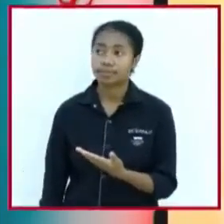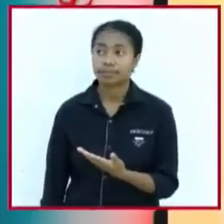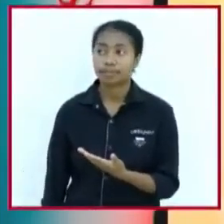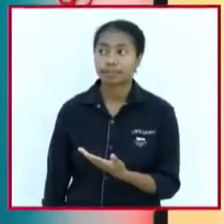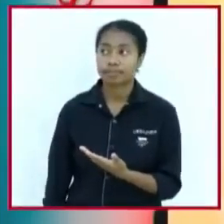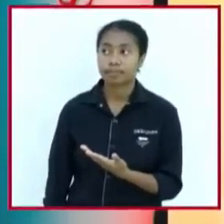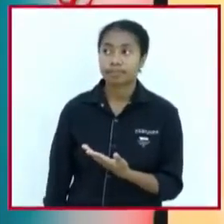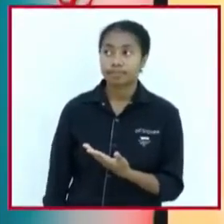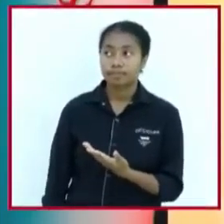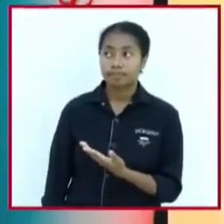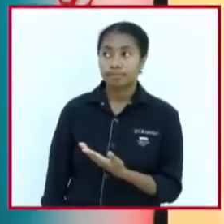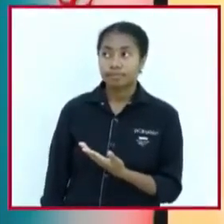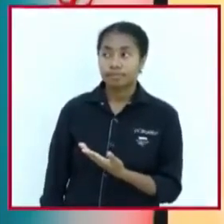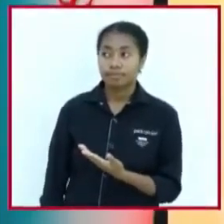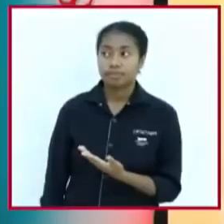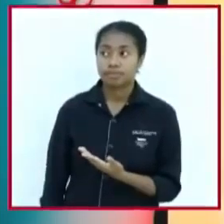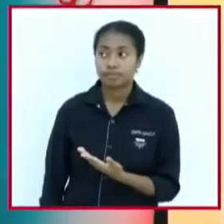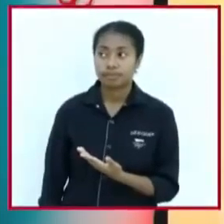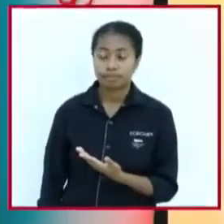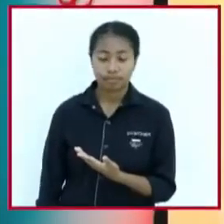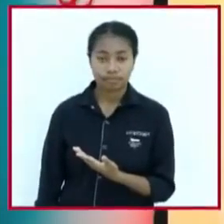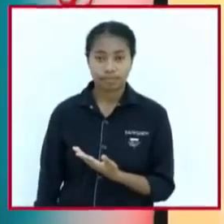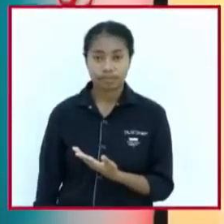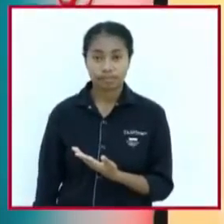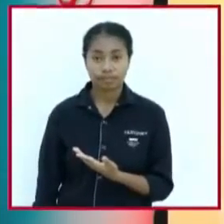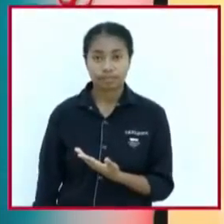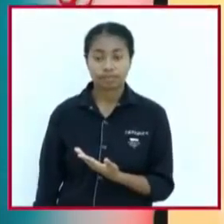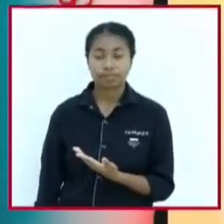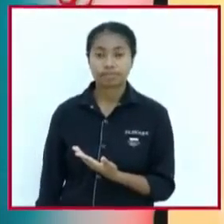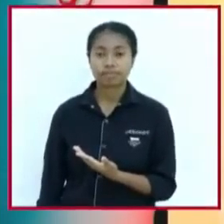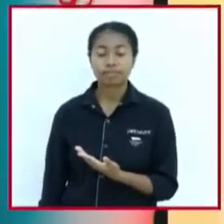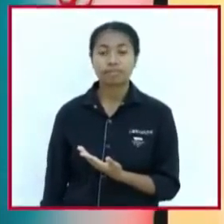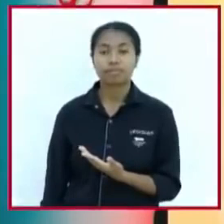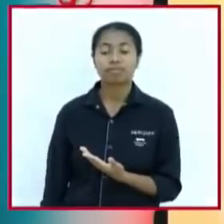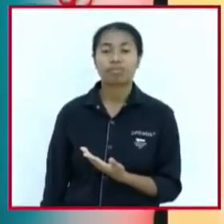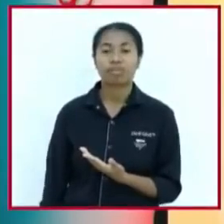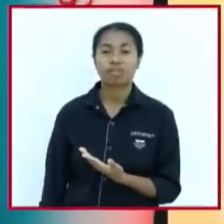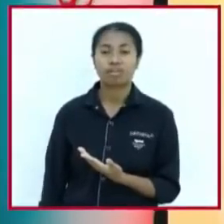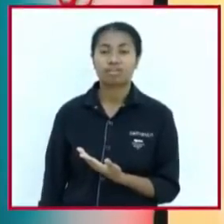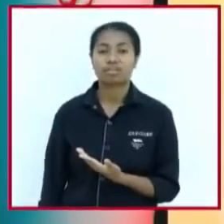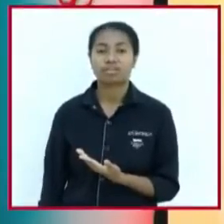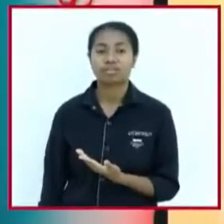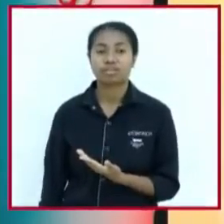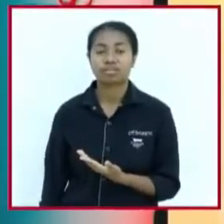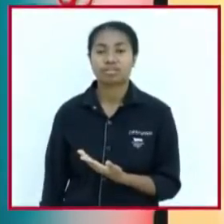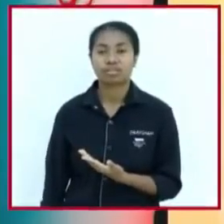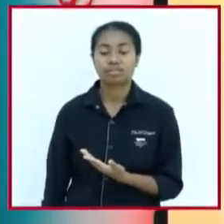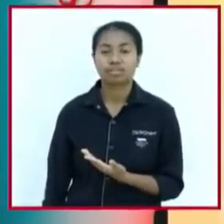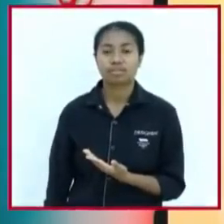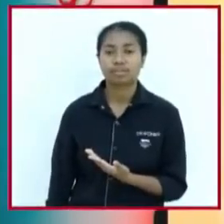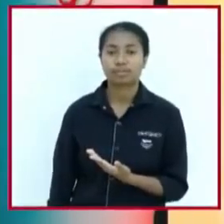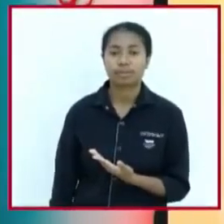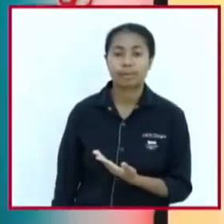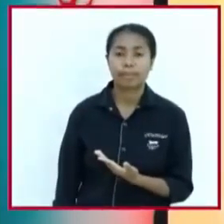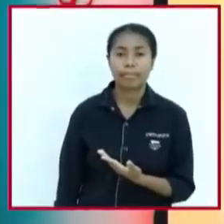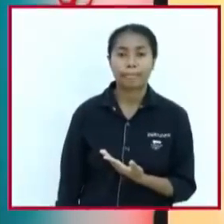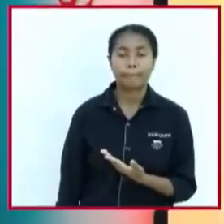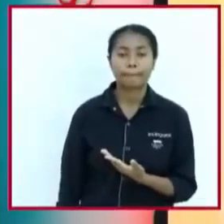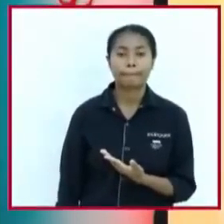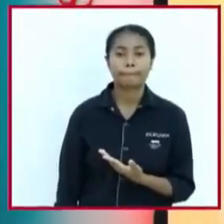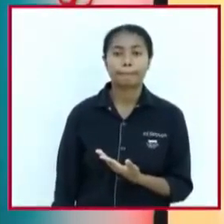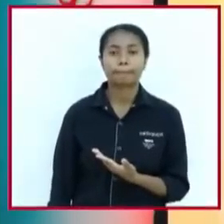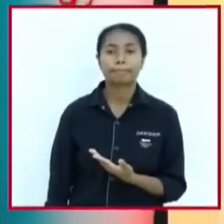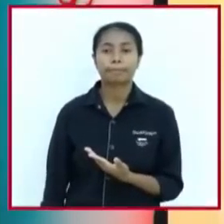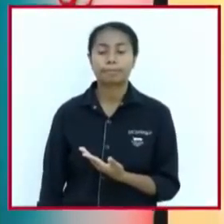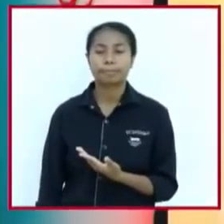beribu tidak bersilsilah harinya tidak berawal hidupnya tidak berkesudahan dan Kabag ya